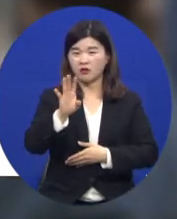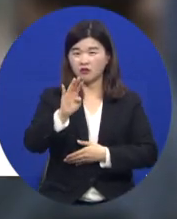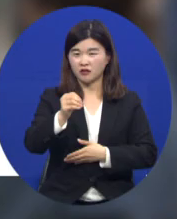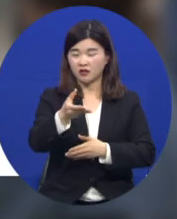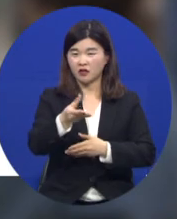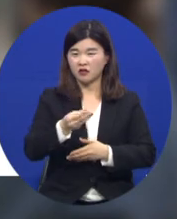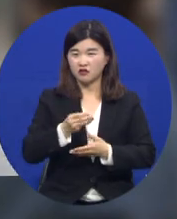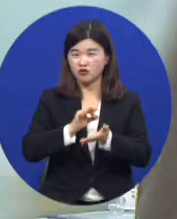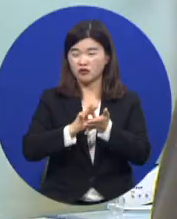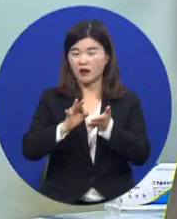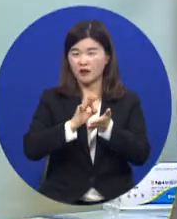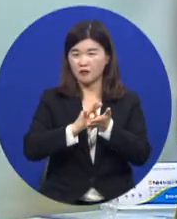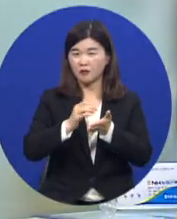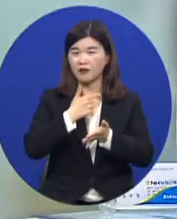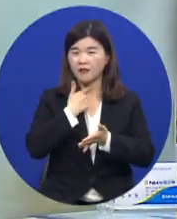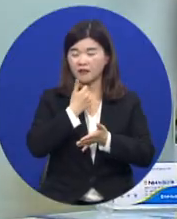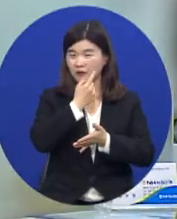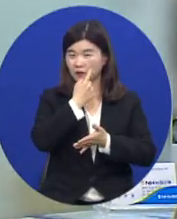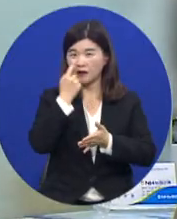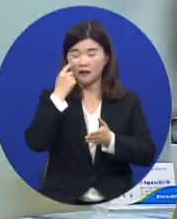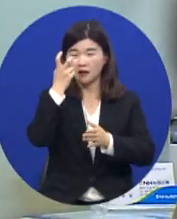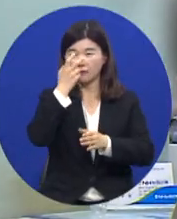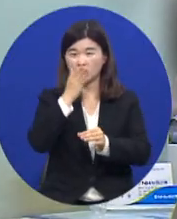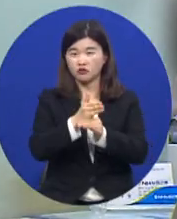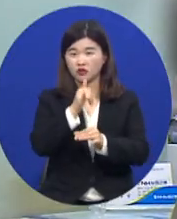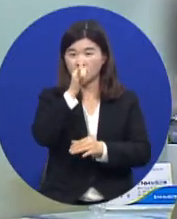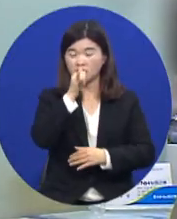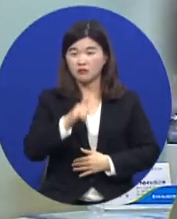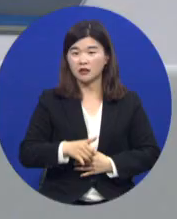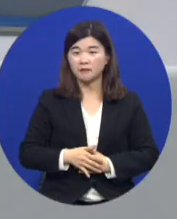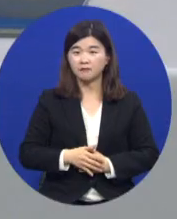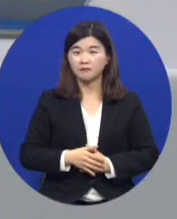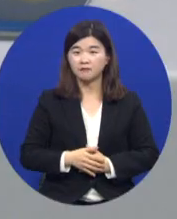대출받아 사용한 사실을 포착해 감사를 벌이고 있습니다.